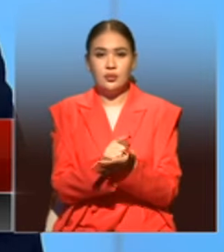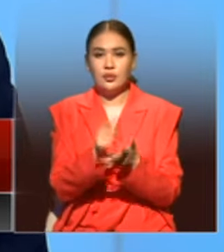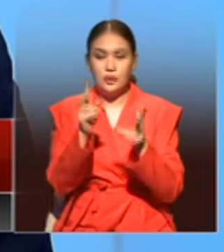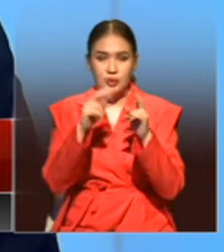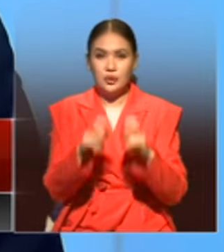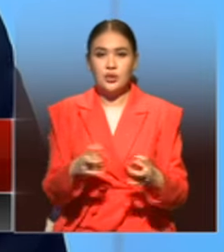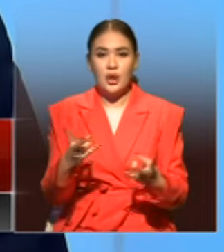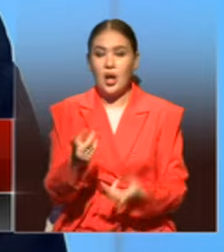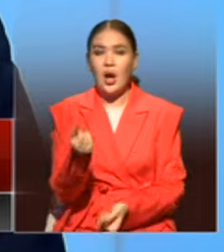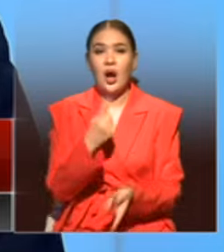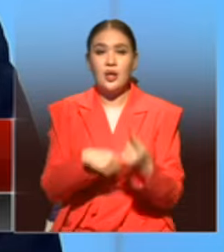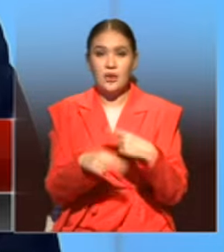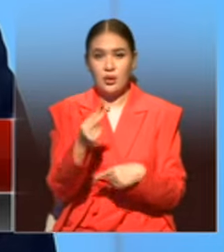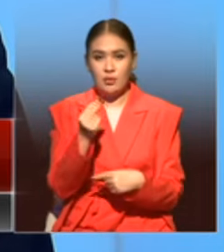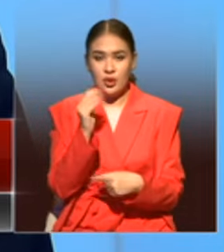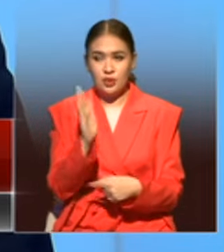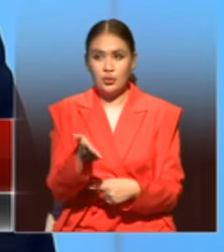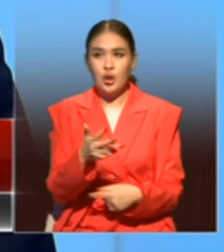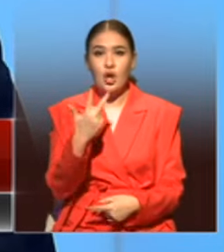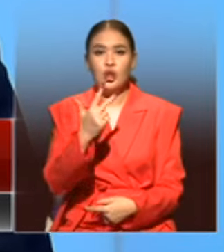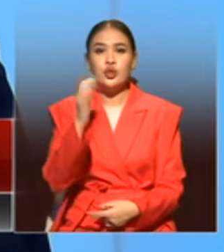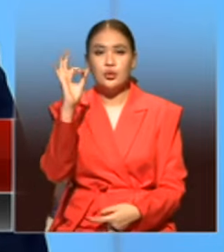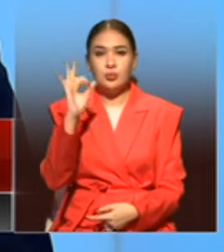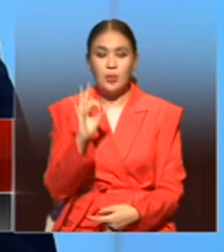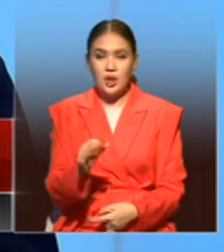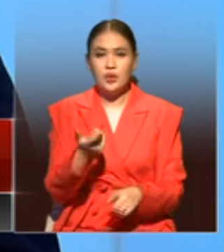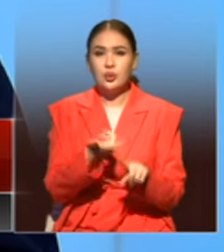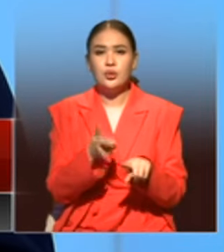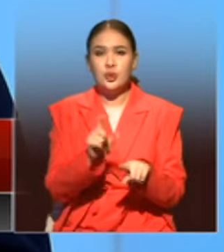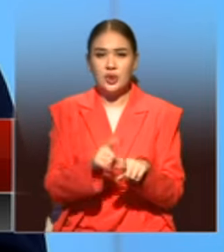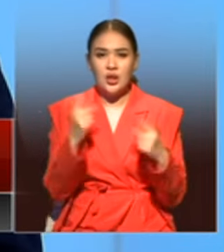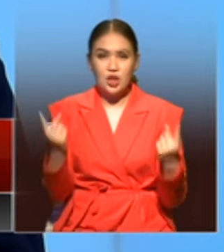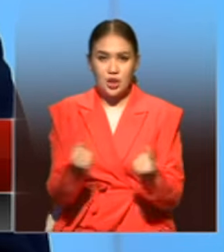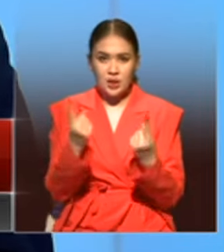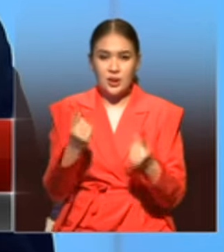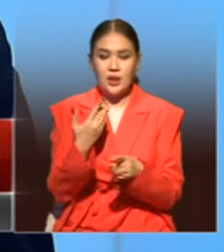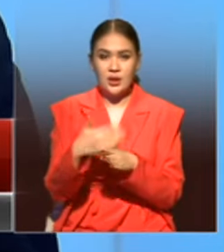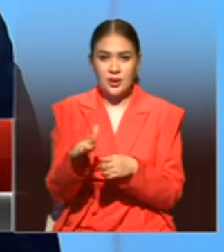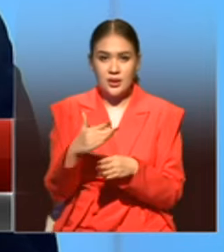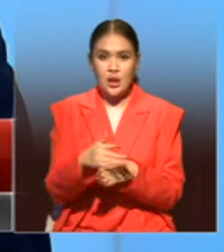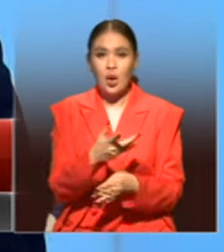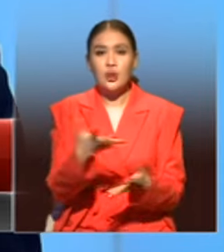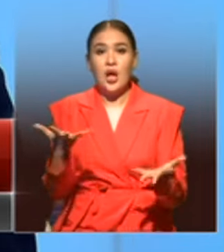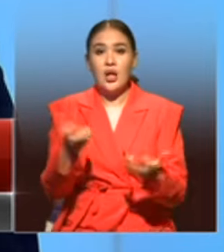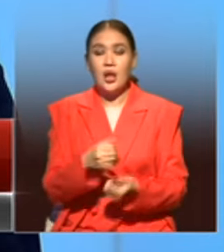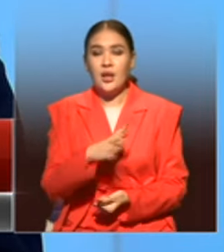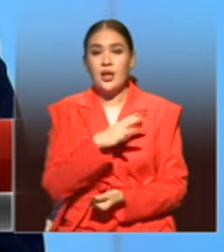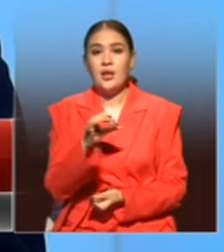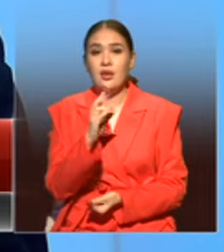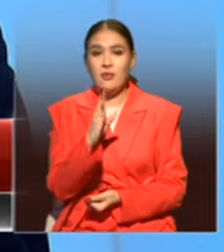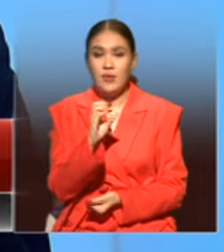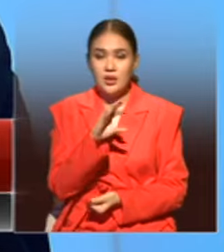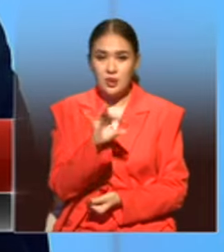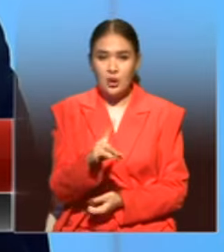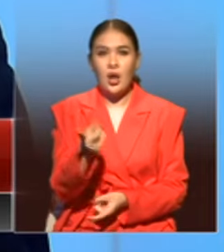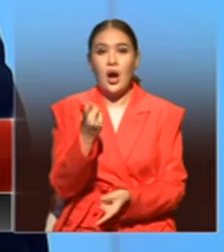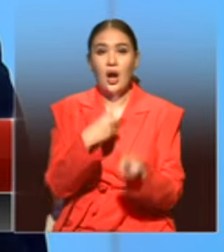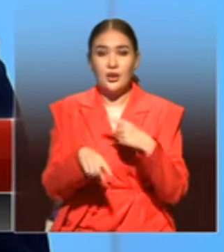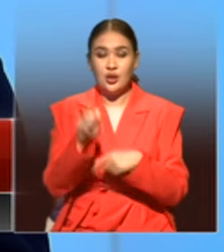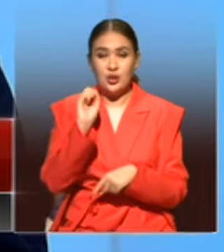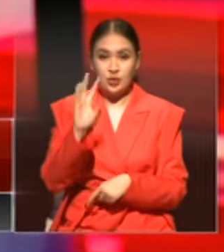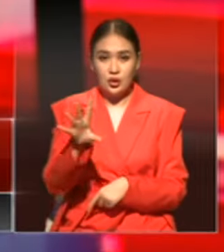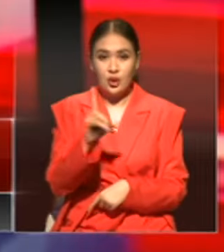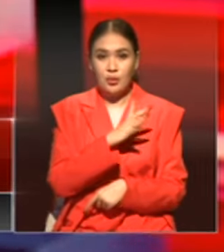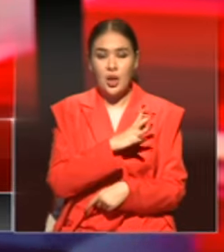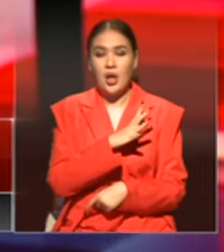ол қайтарымды ақша болғаннан кейін, 3% деген ол өте жаңа жеңілдікті несие. Оны алған инвестор оны қайтару үшін, жаңағыдай қаржылық